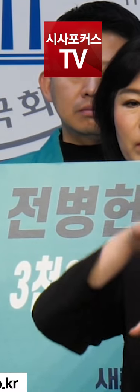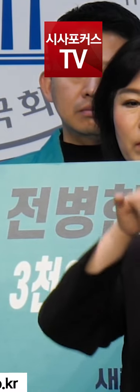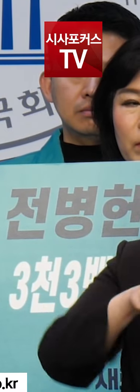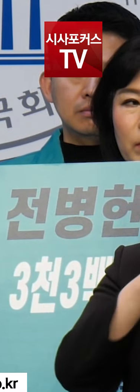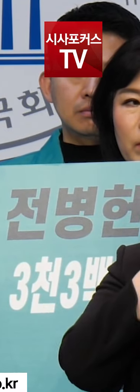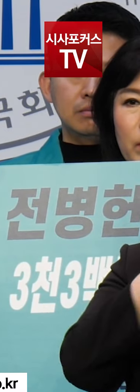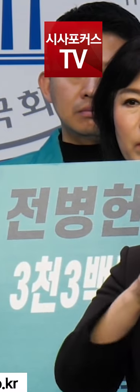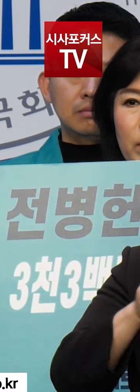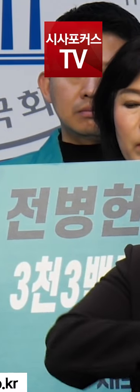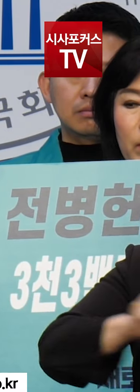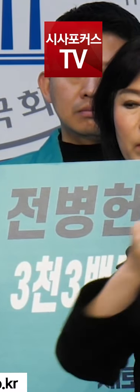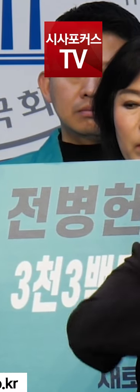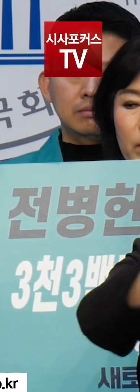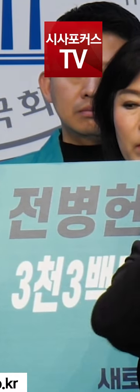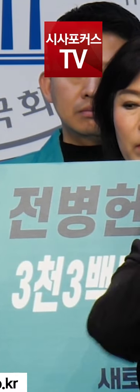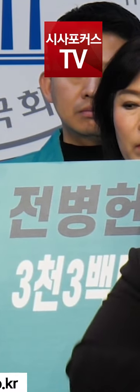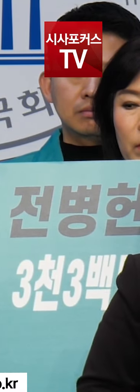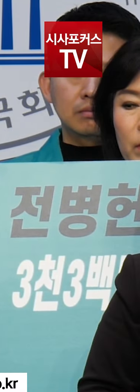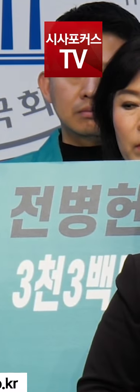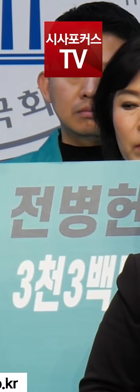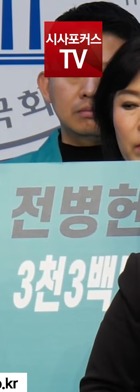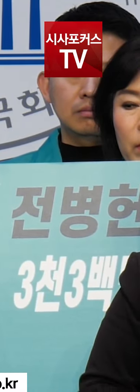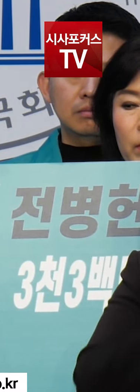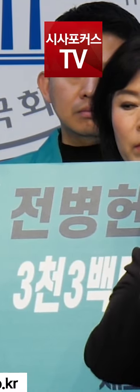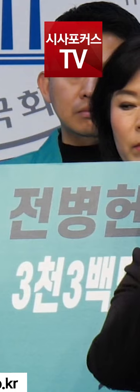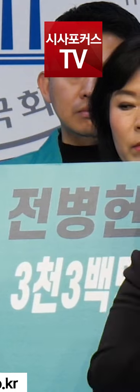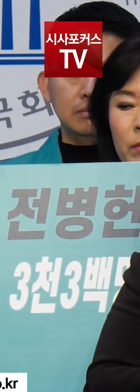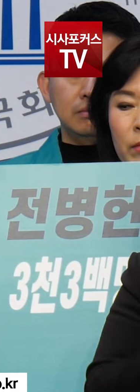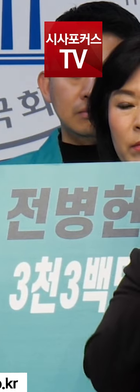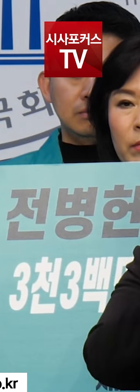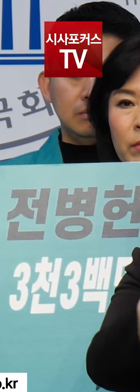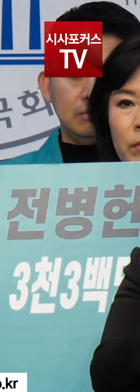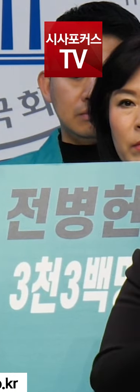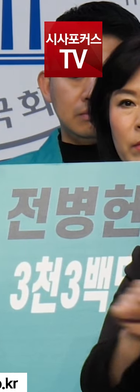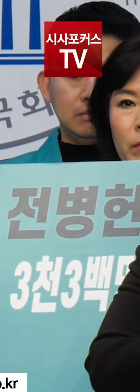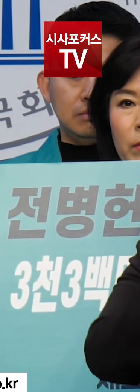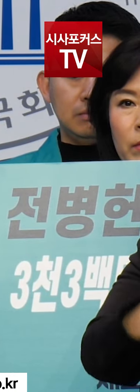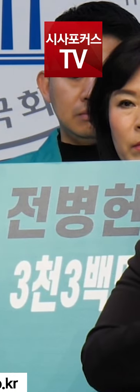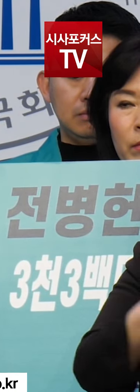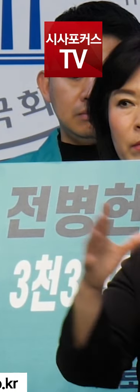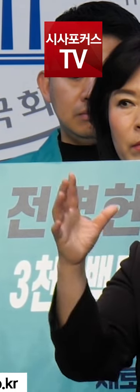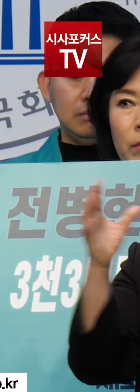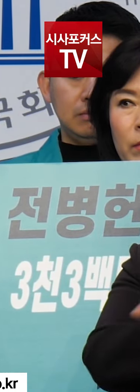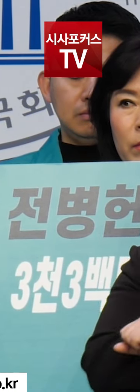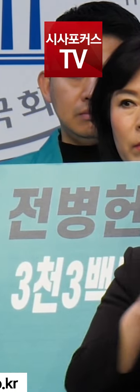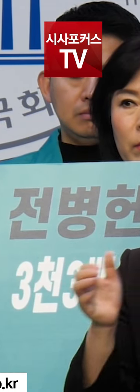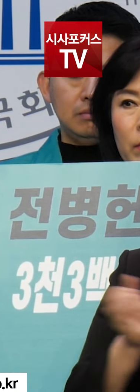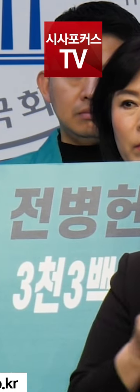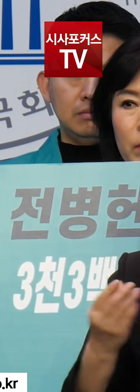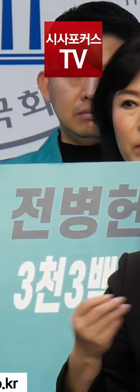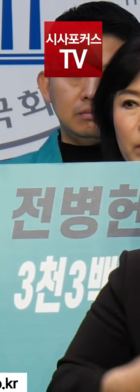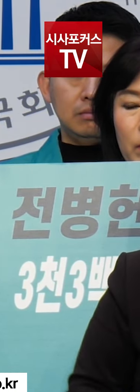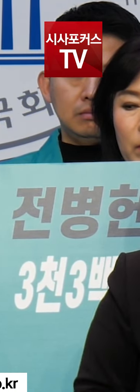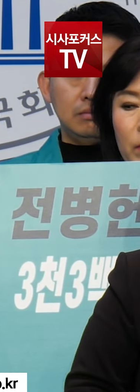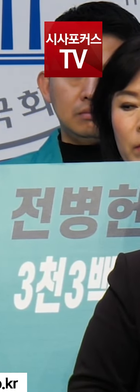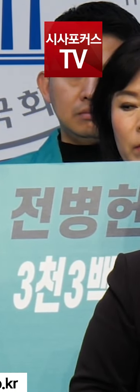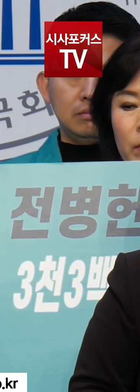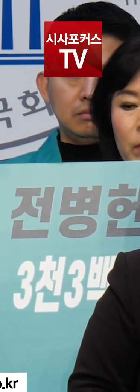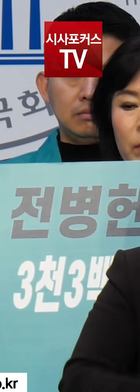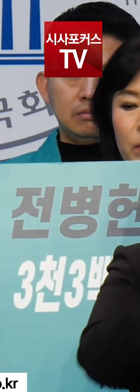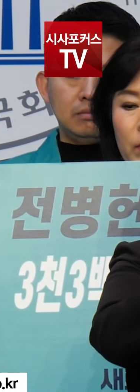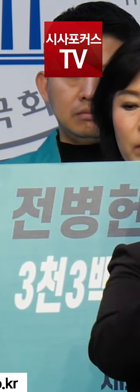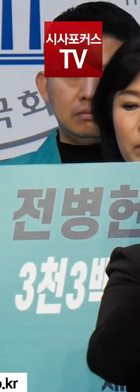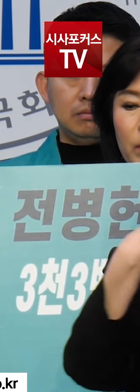만들어버렸습니다. 그렇게 민주당은 소멸된 것입니다. 윤석열은 국정 실패를 방탄하기